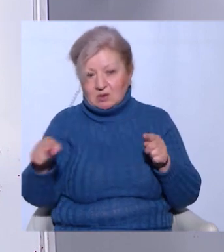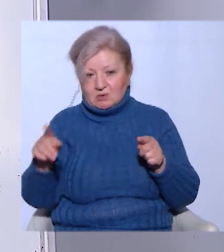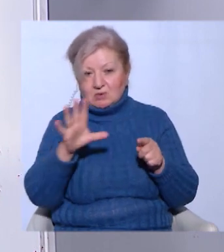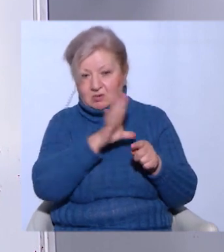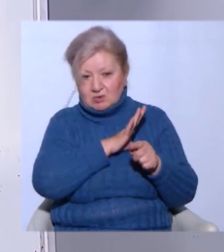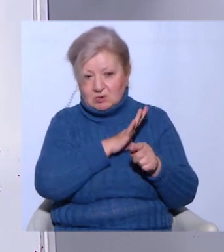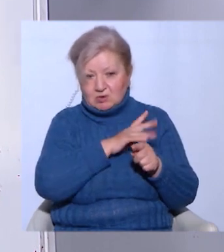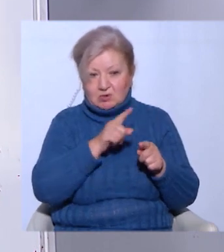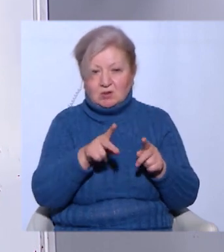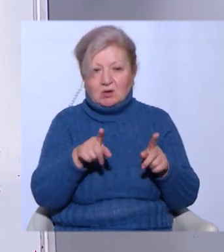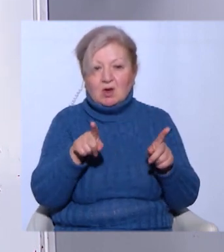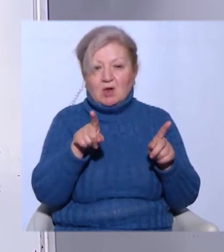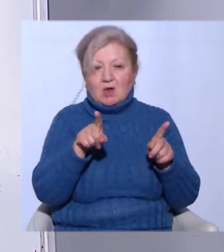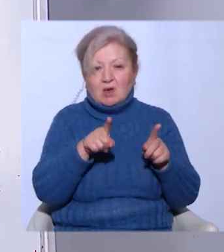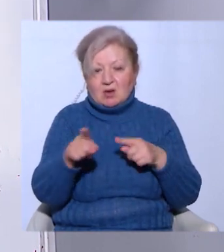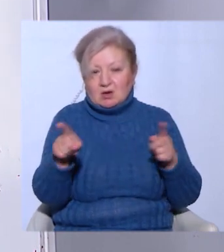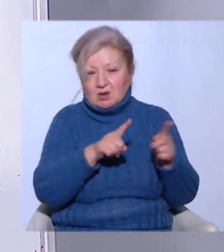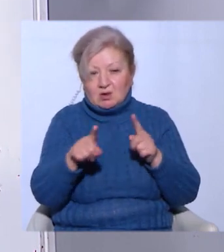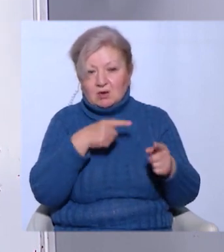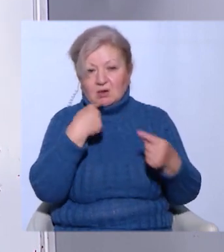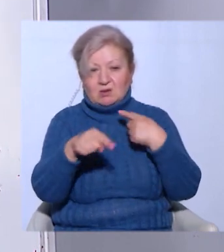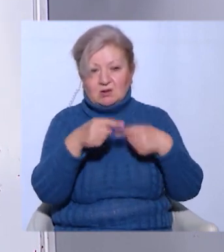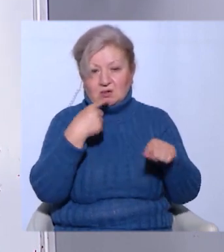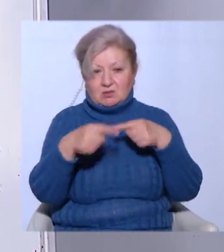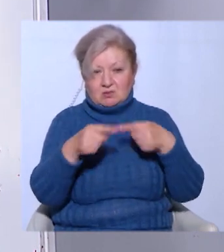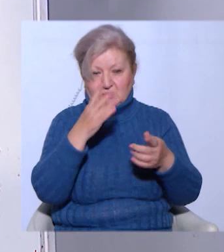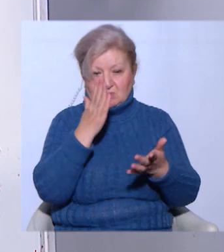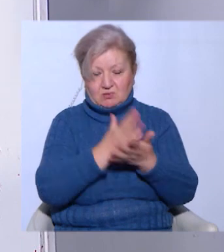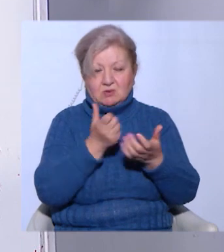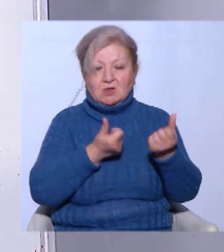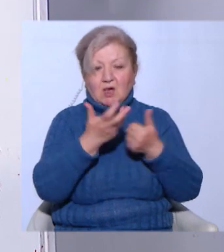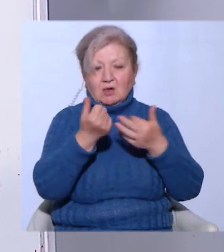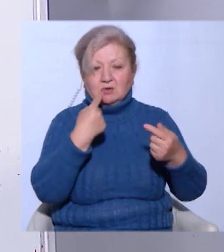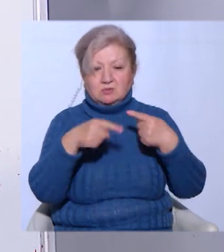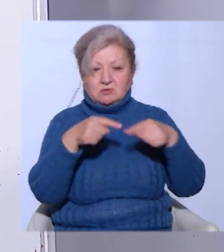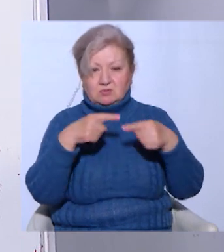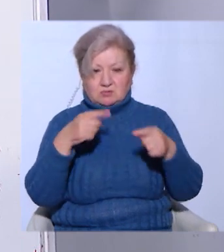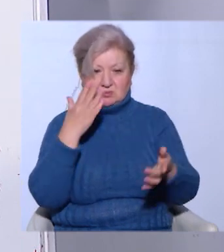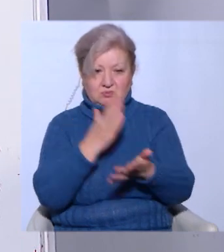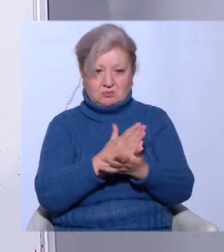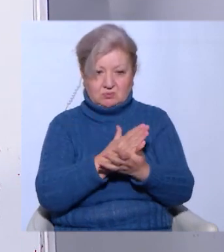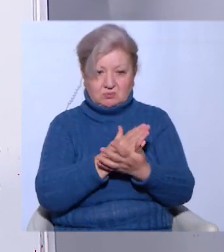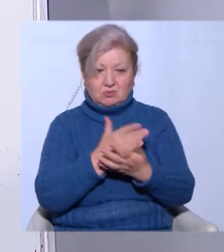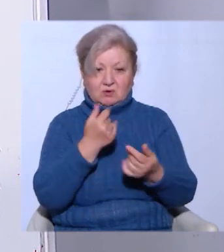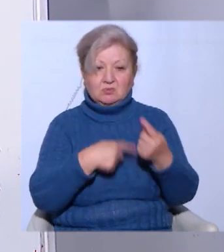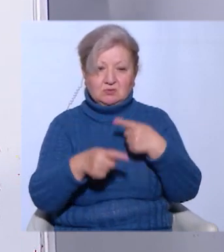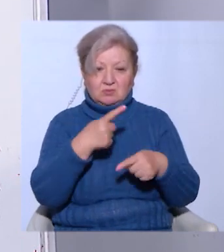მანძილი, გავლილი მანძილი ერთმანეთისგან განსხვავდება სხვადასხვა ათვლის